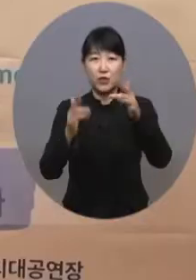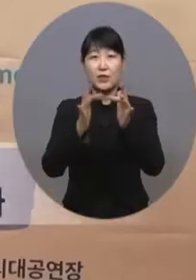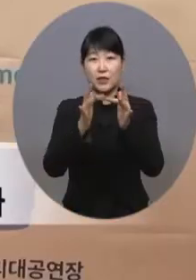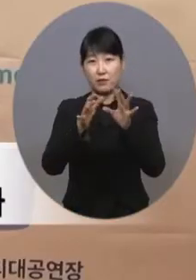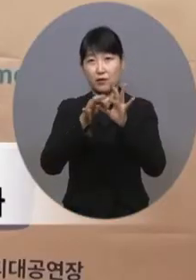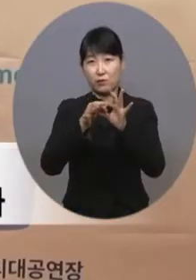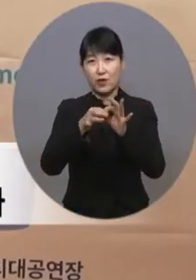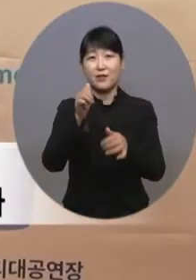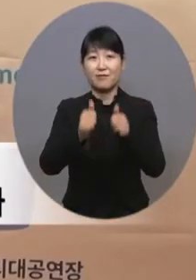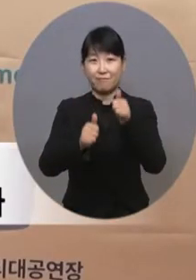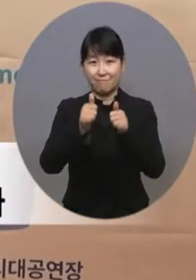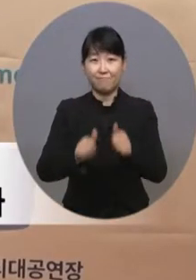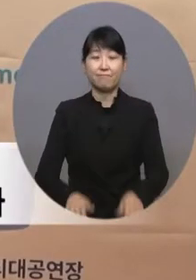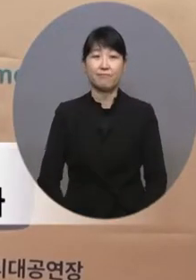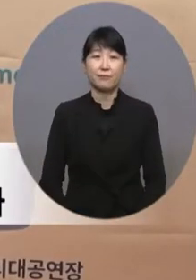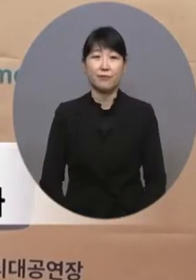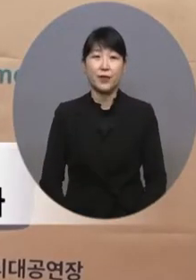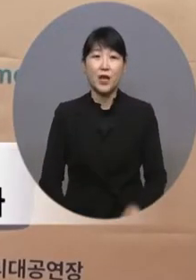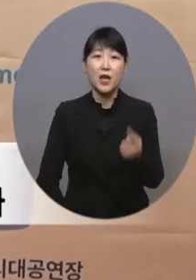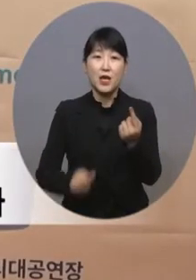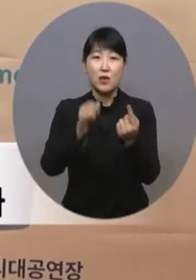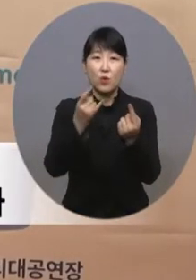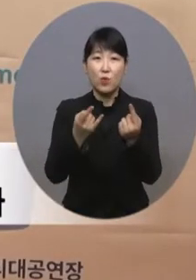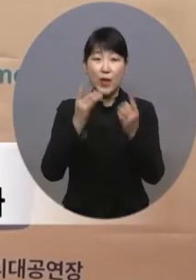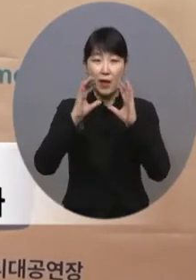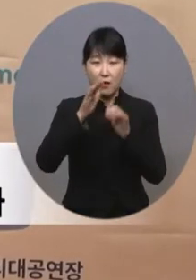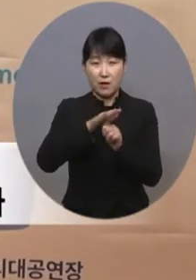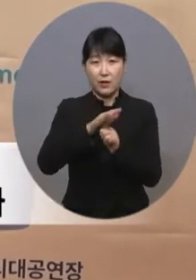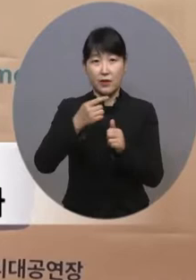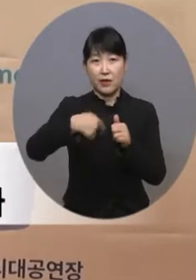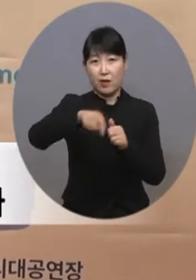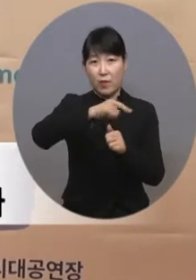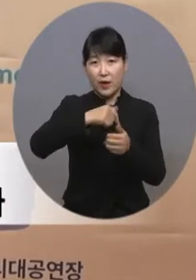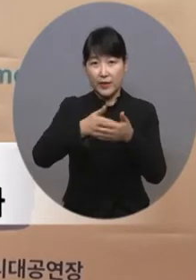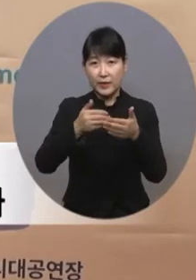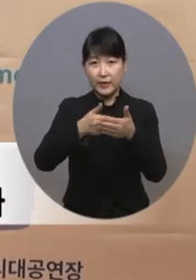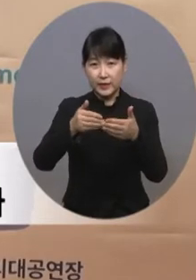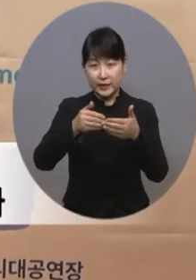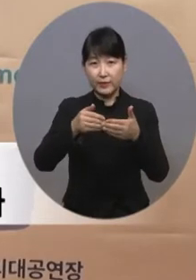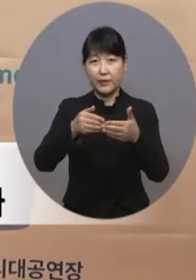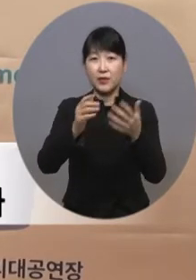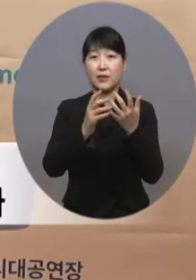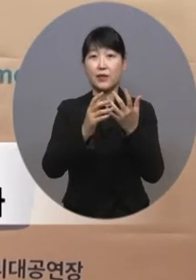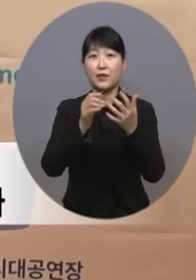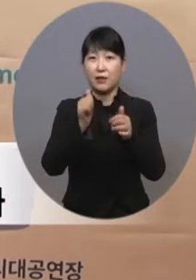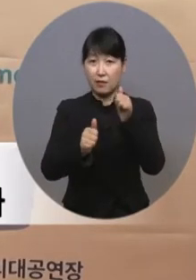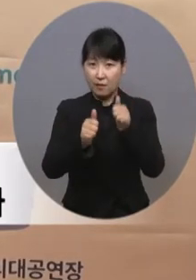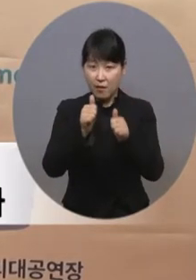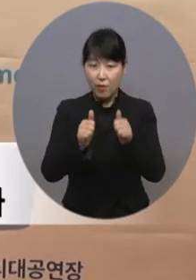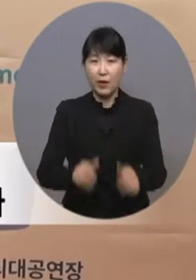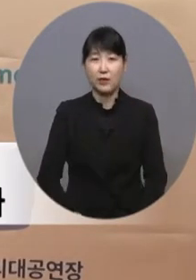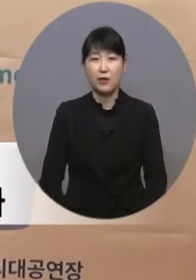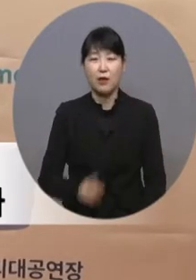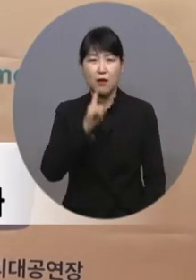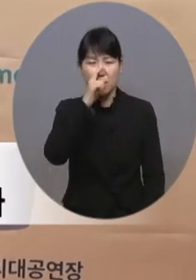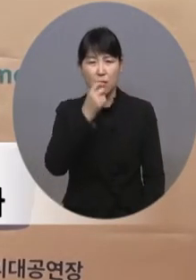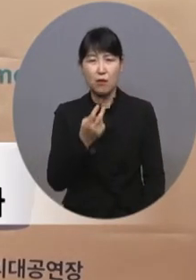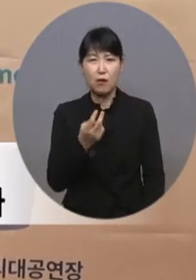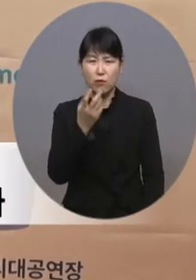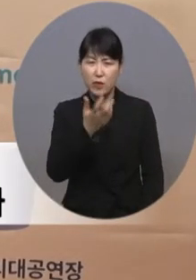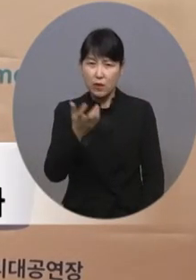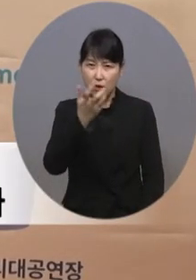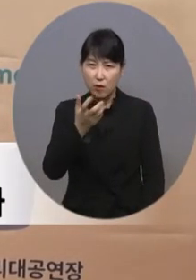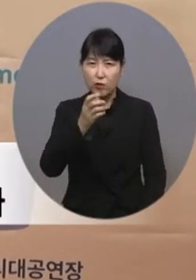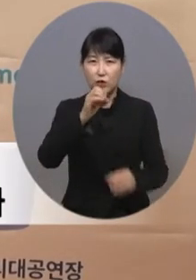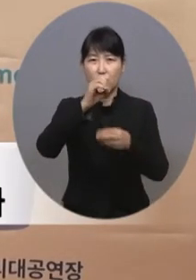참가했습니다. 이번 제1회 어린이 환경 그림 대회는 탄소 중립 사회로의 전환을 맞아 지역사회, 환경에